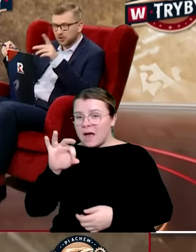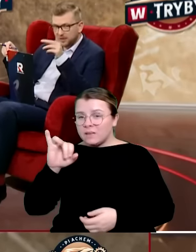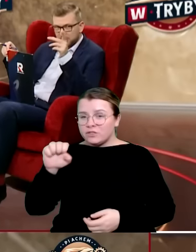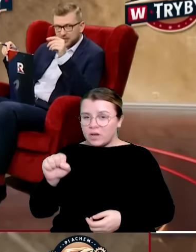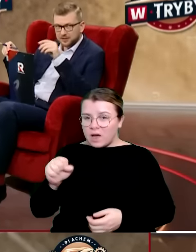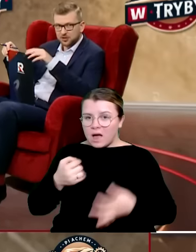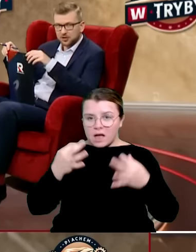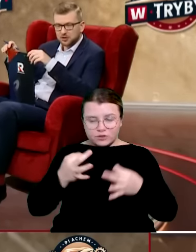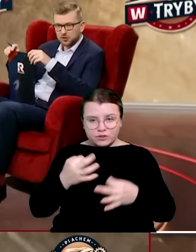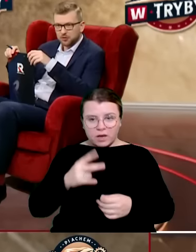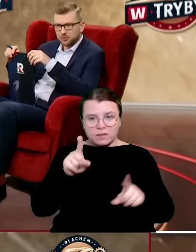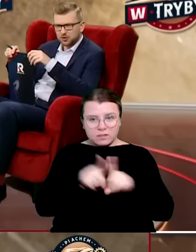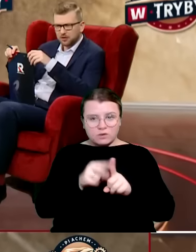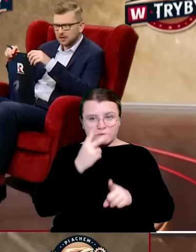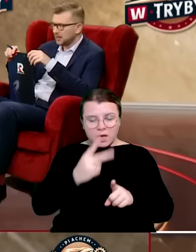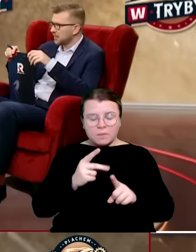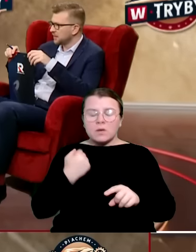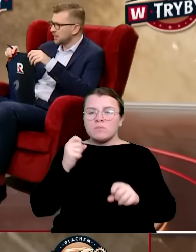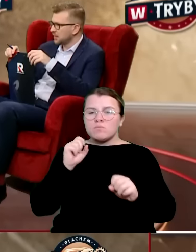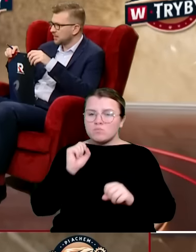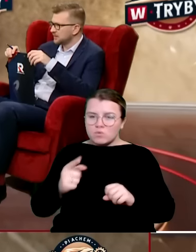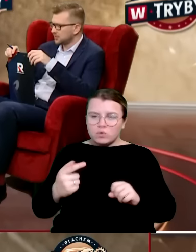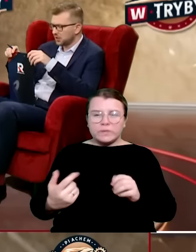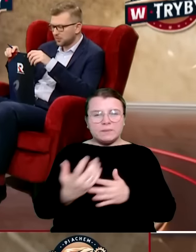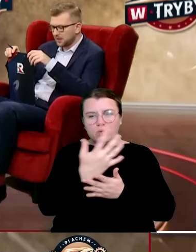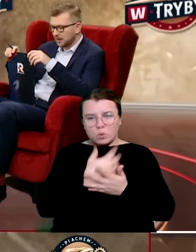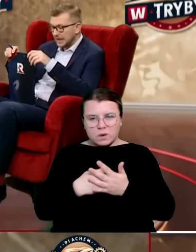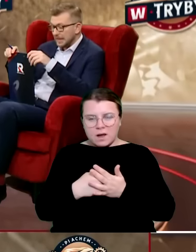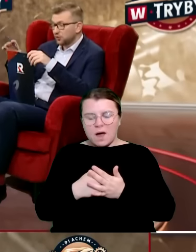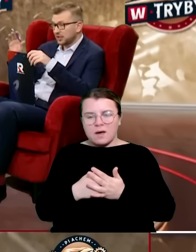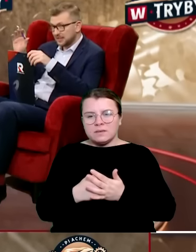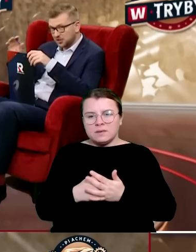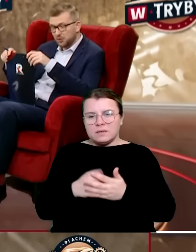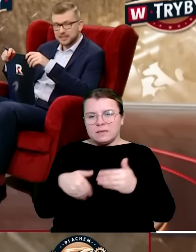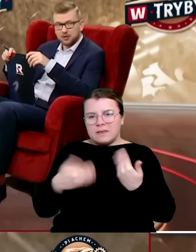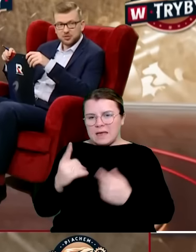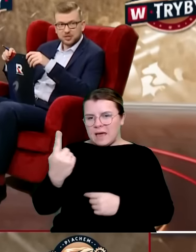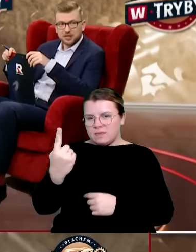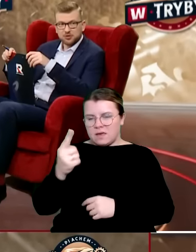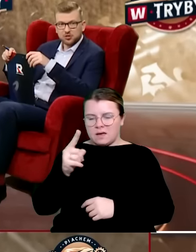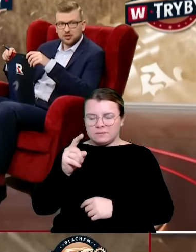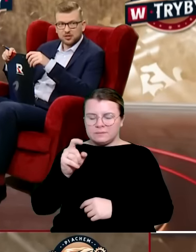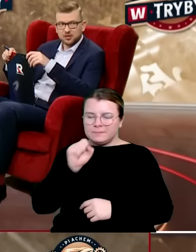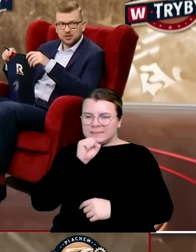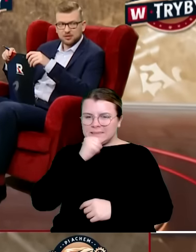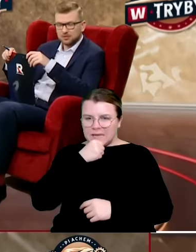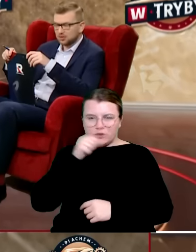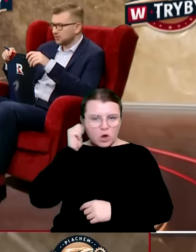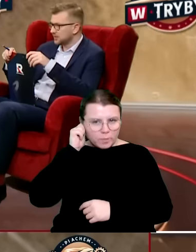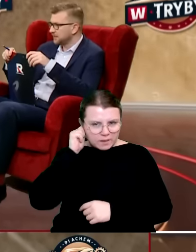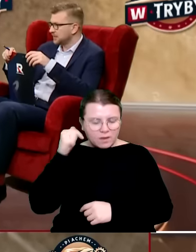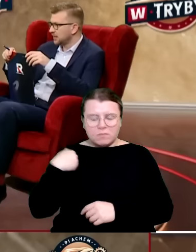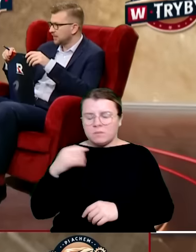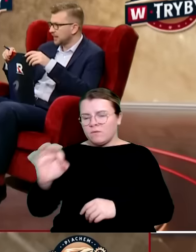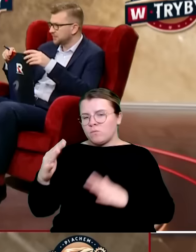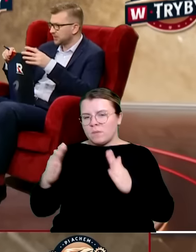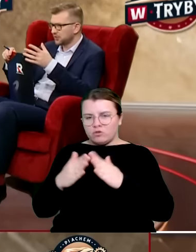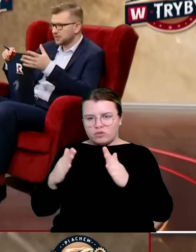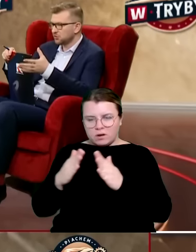jest zbiórka, właśnie harcerze organizują zbiórkę dla jednej starszej kobiety, która straciła całe mieszkanie. Przyszedł